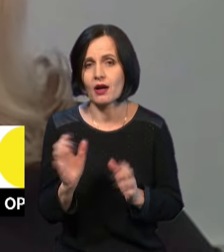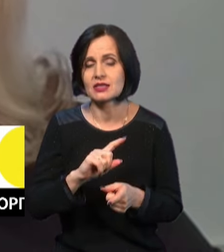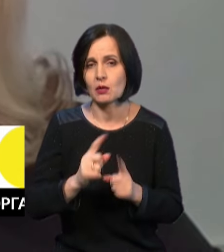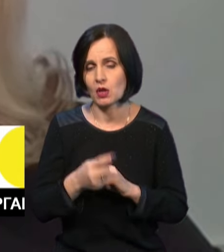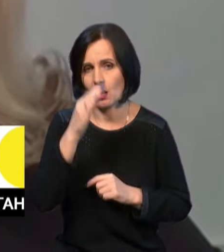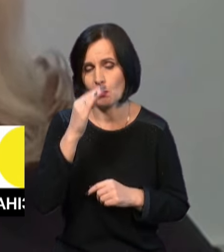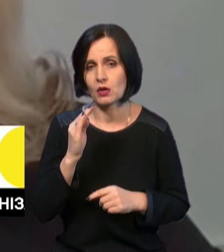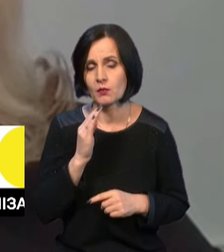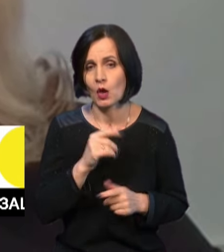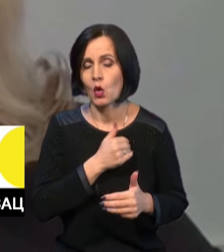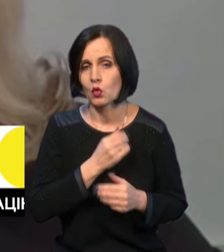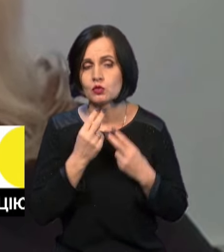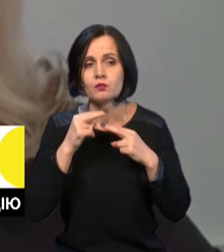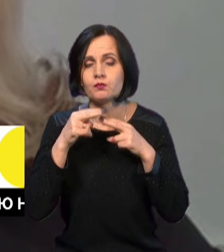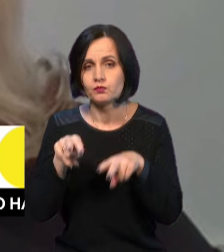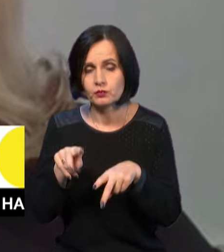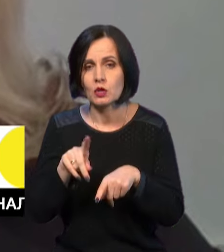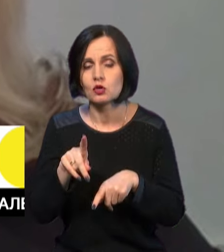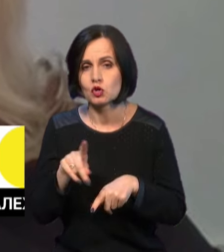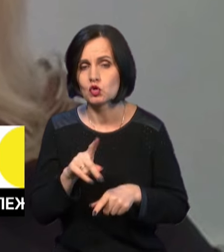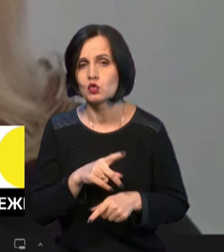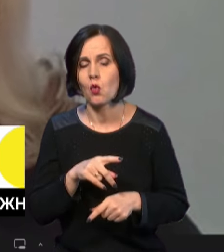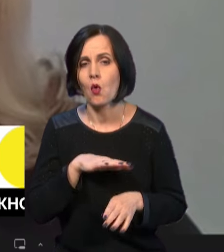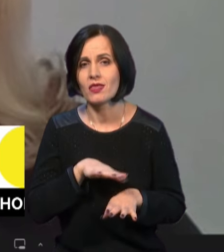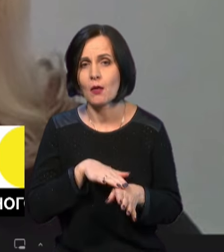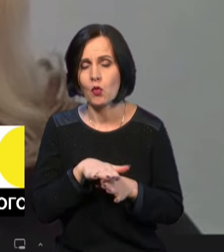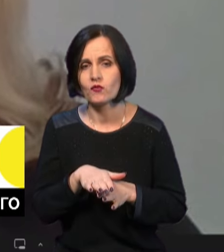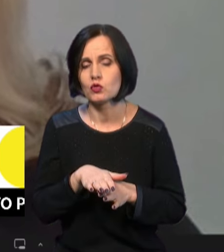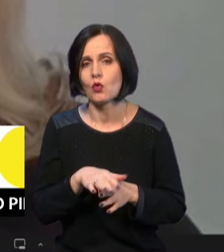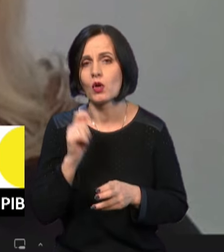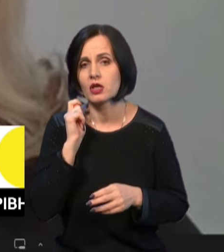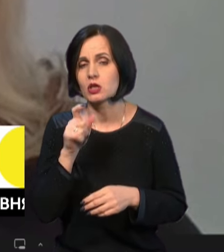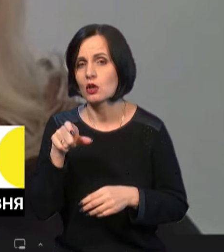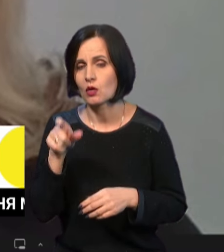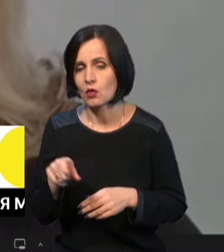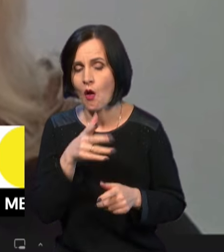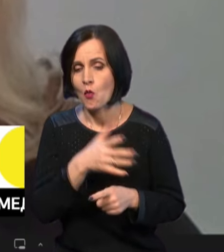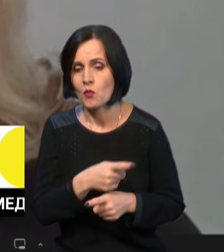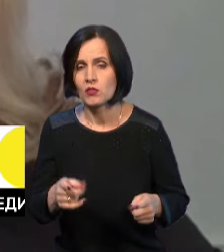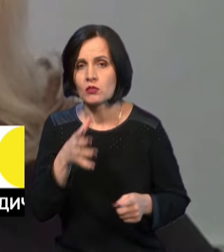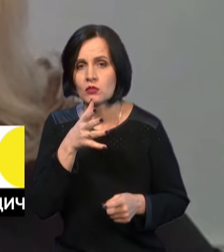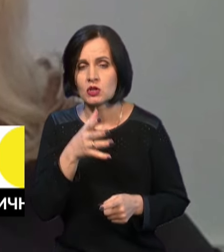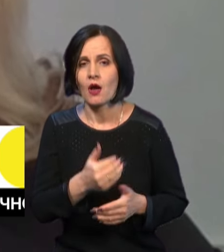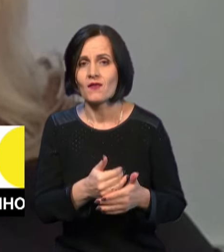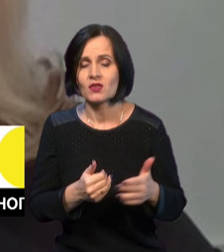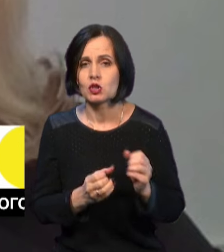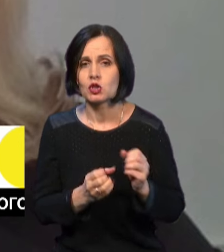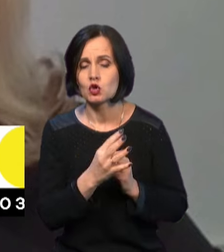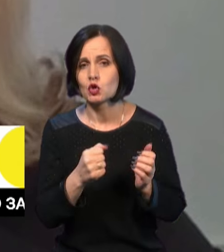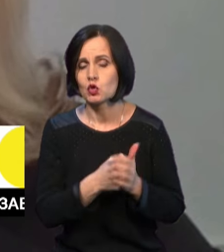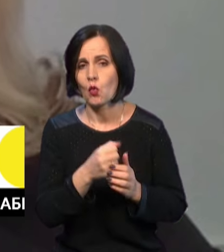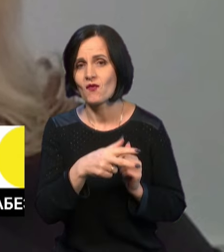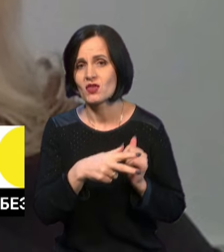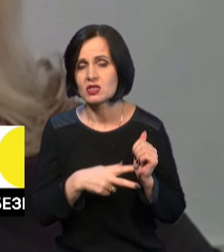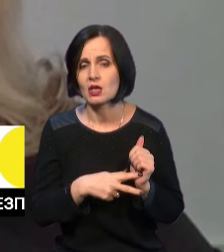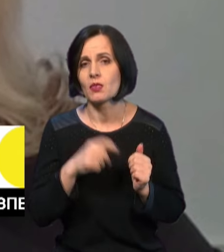замінює. Хочу звернути увагу на те, що неповнолітні особи, а саме у період часу від 14 до 18